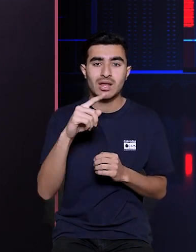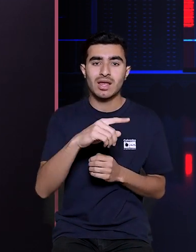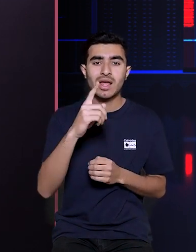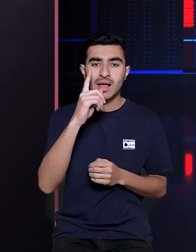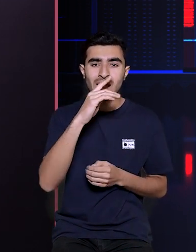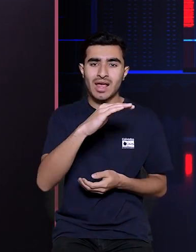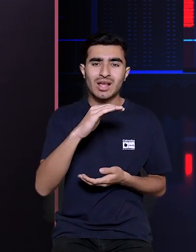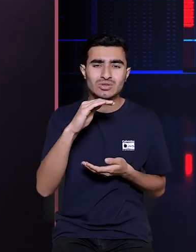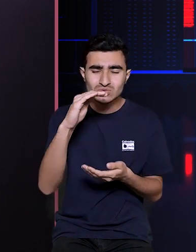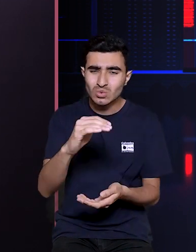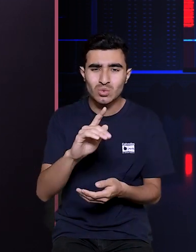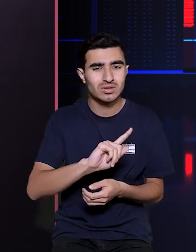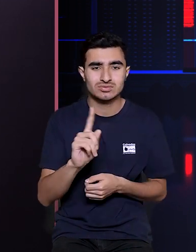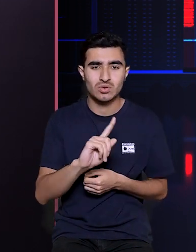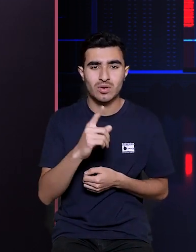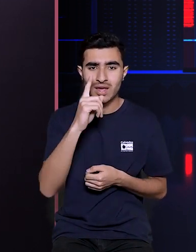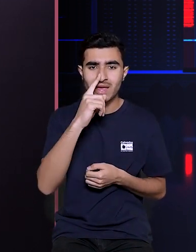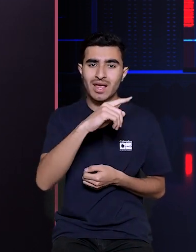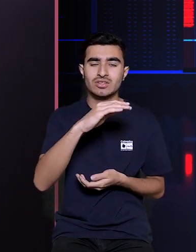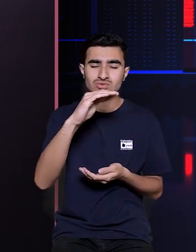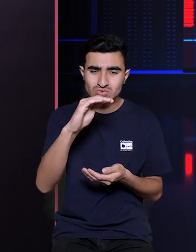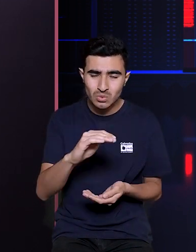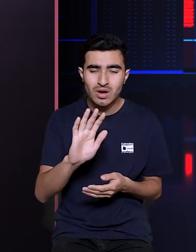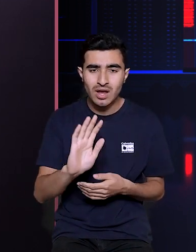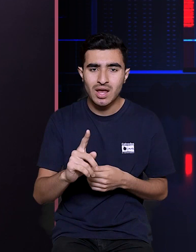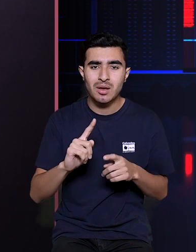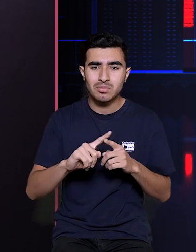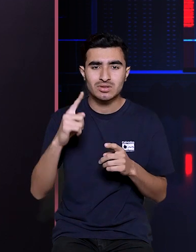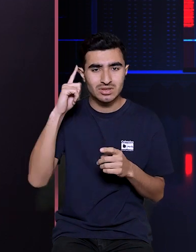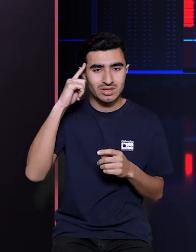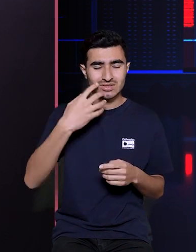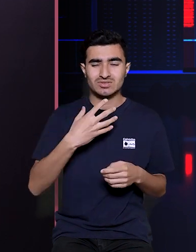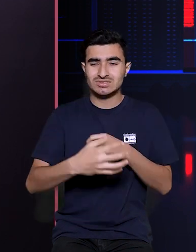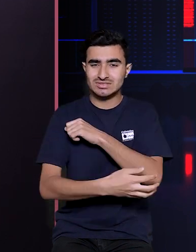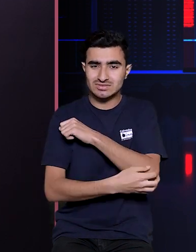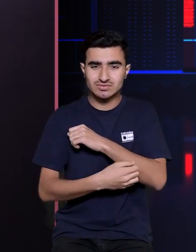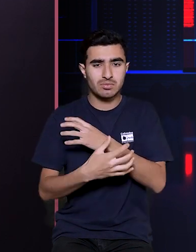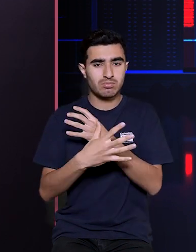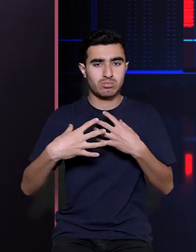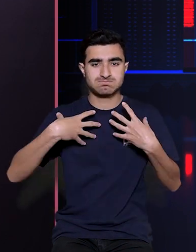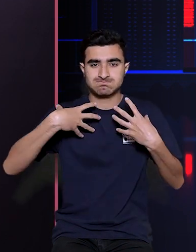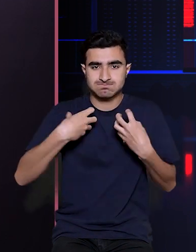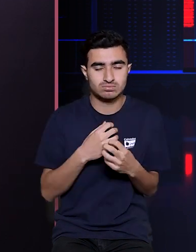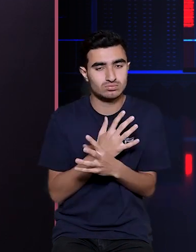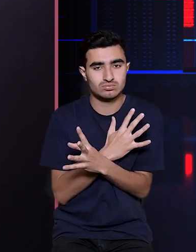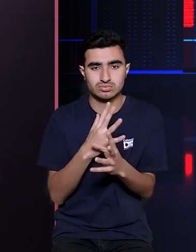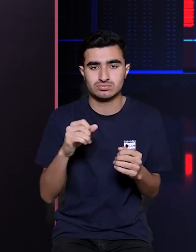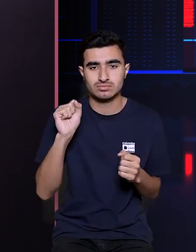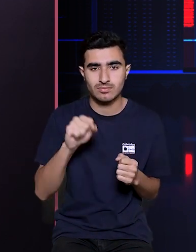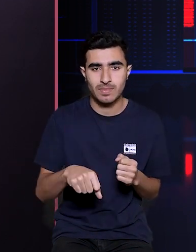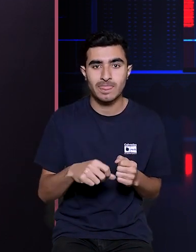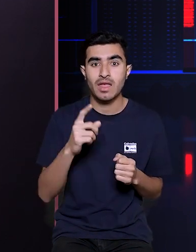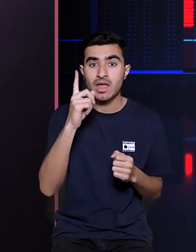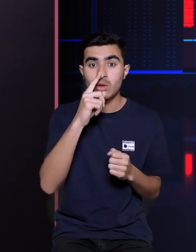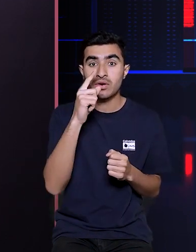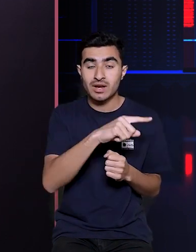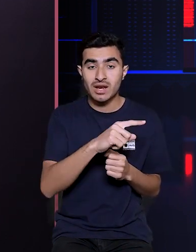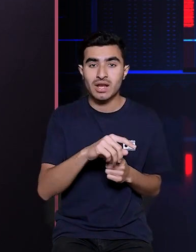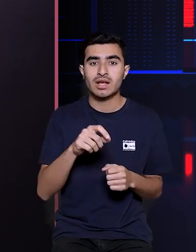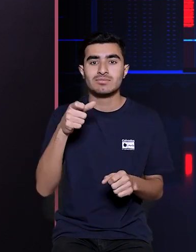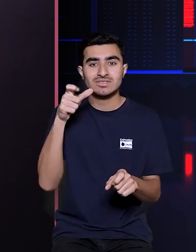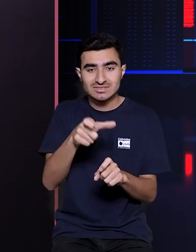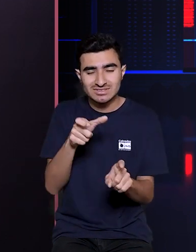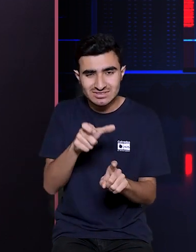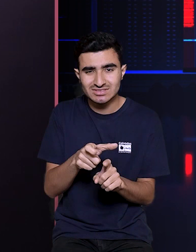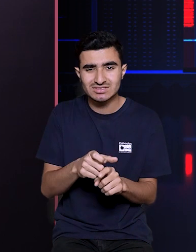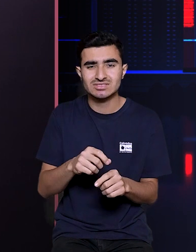गुर्बत ने नौरीन को झंझोड़ के रख दिया था। नौरीन को छेड़ना, सब के आगे